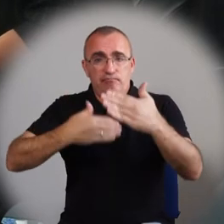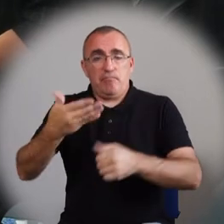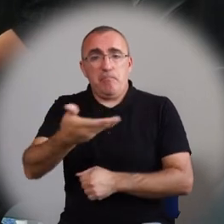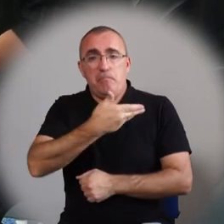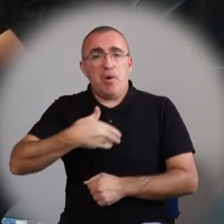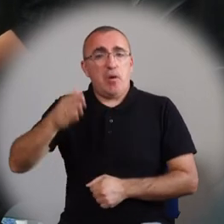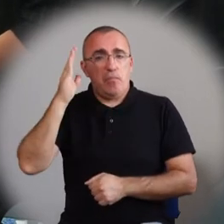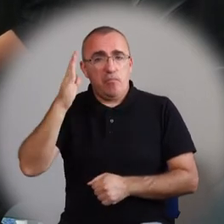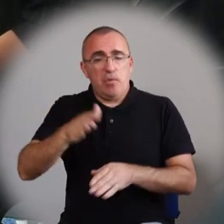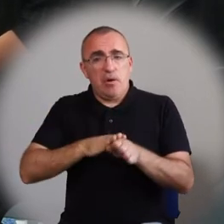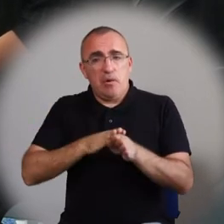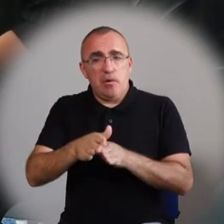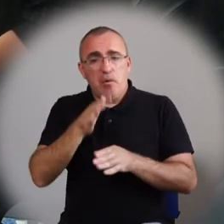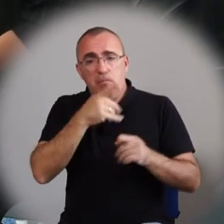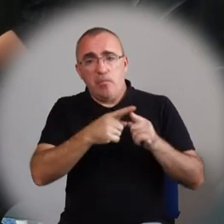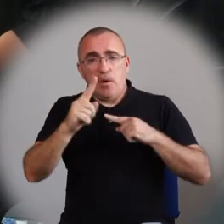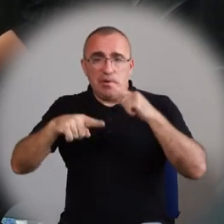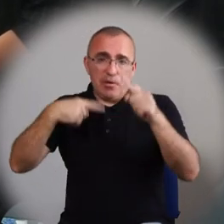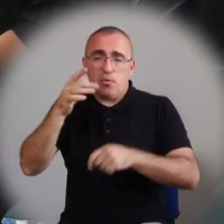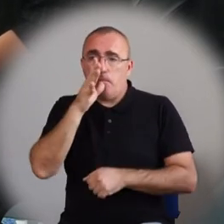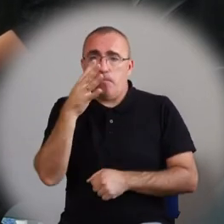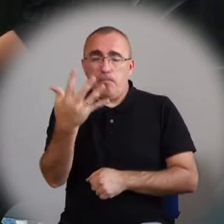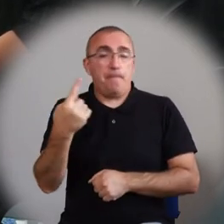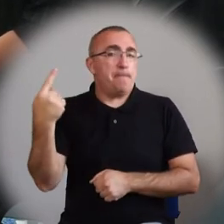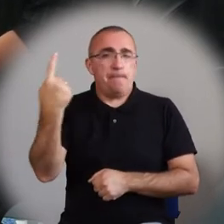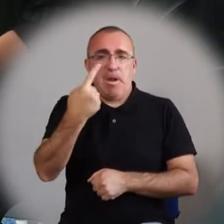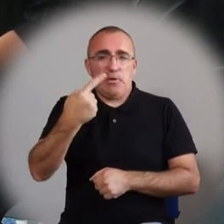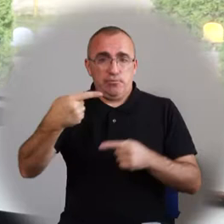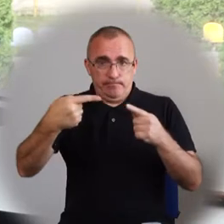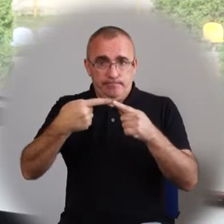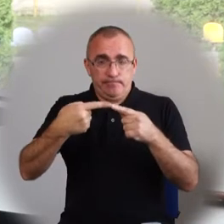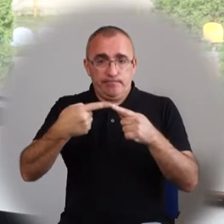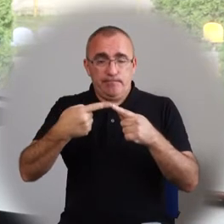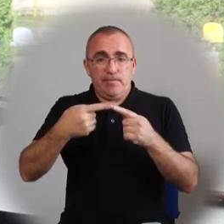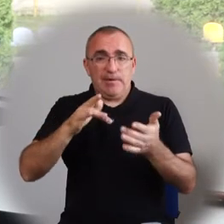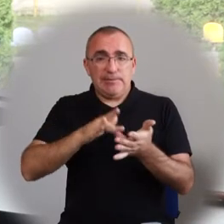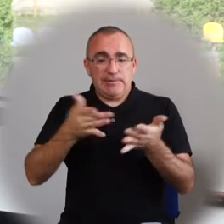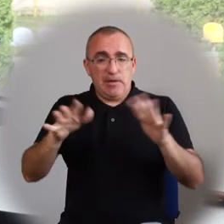5 кроків, які ми будемо реалізовувати протягом наступних 5 років. Перше.